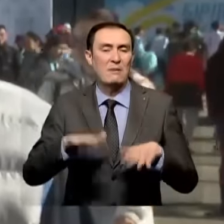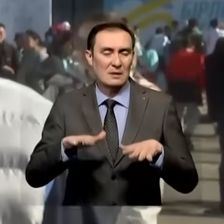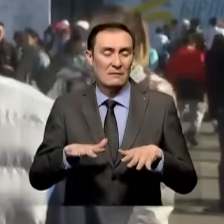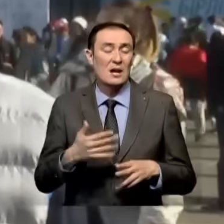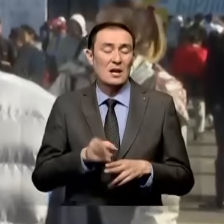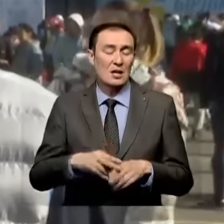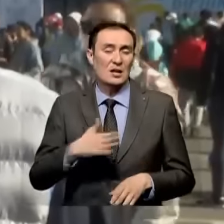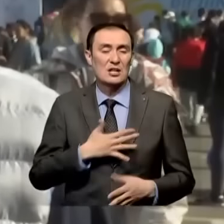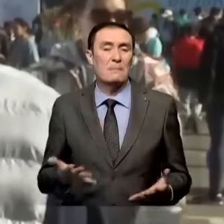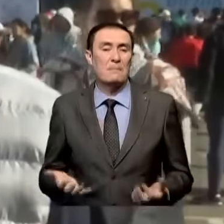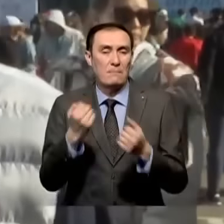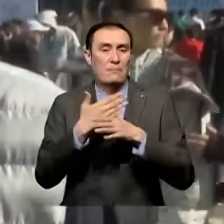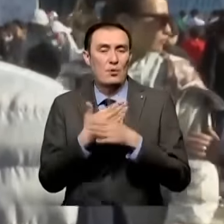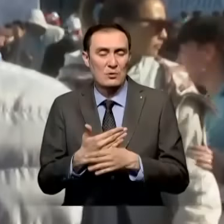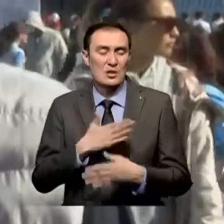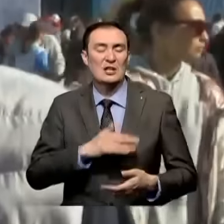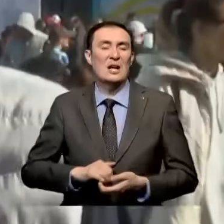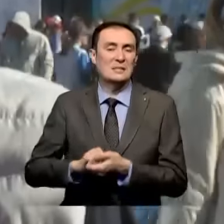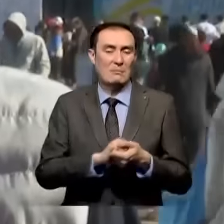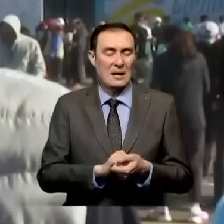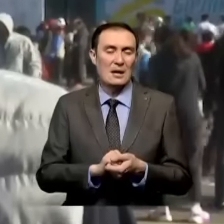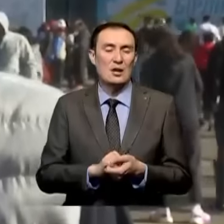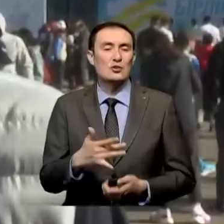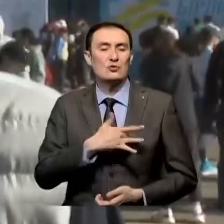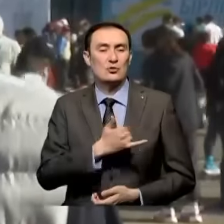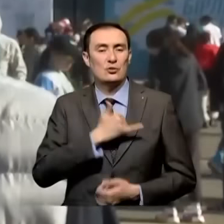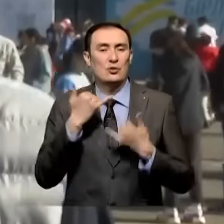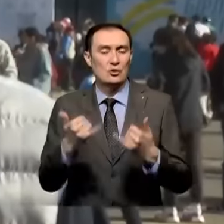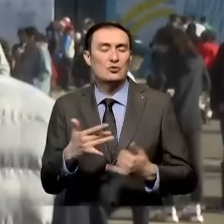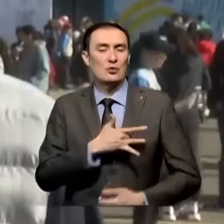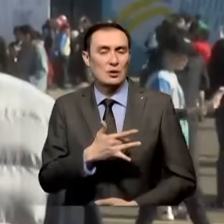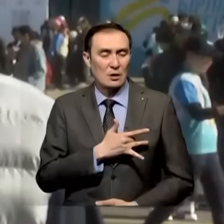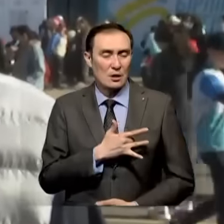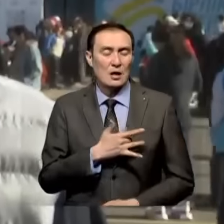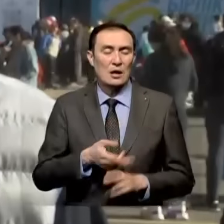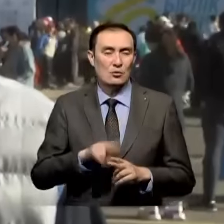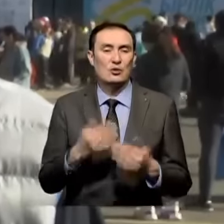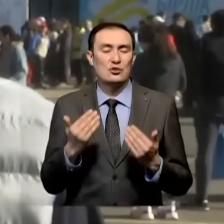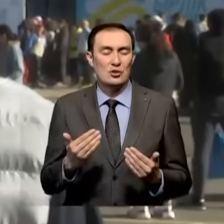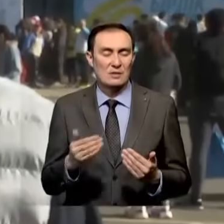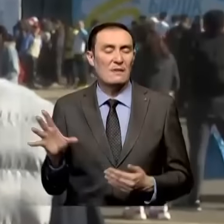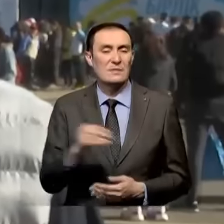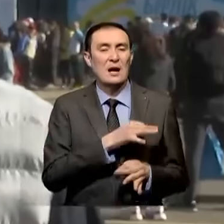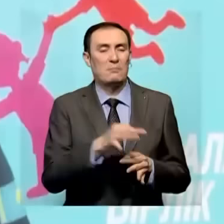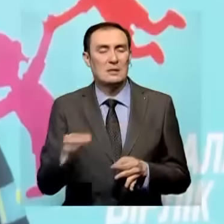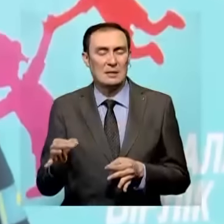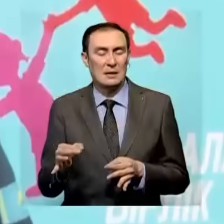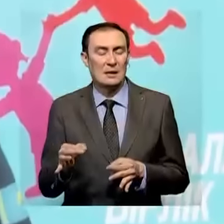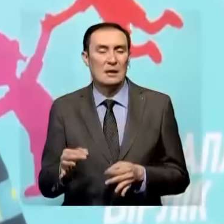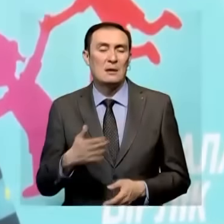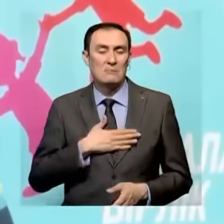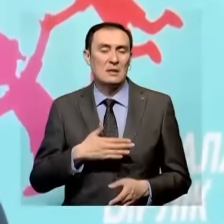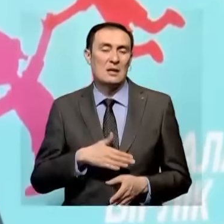И это наша поддержка нашей ассамблеи акции «Жүрөктөн жүрөккө» от сердца к сердцу, которая сейчас идет во всех регионах.